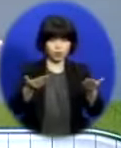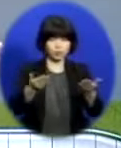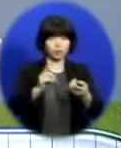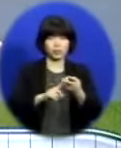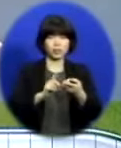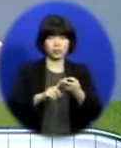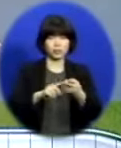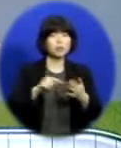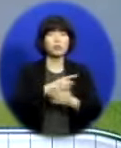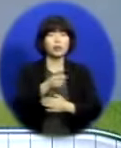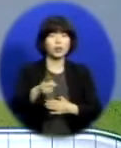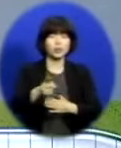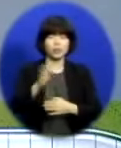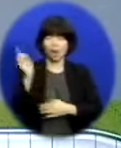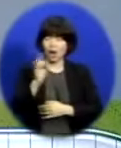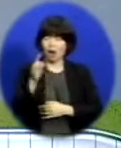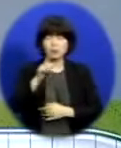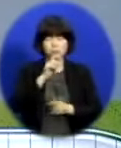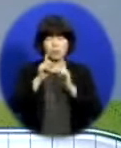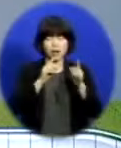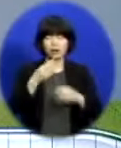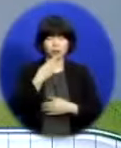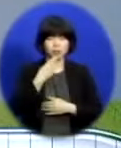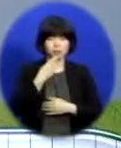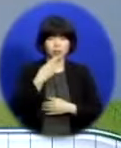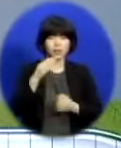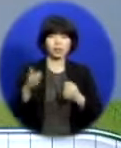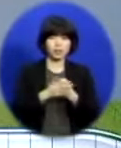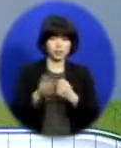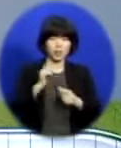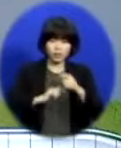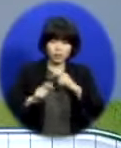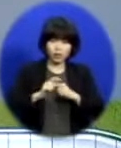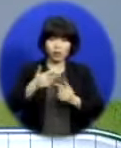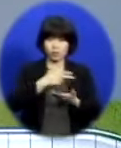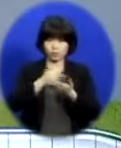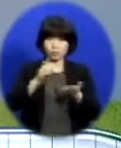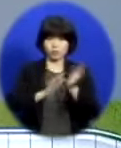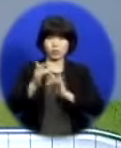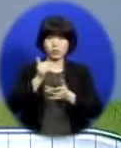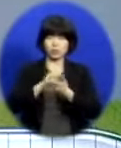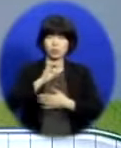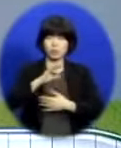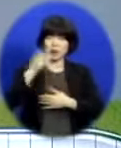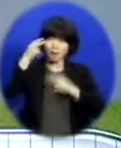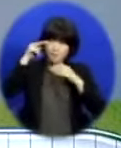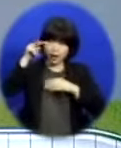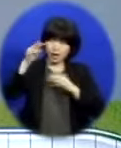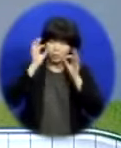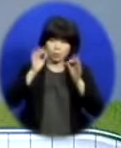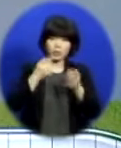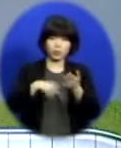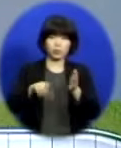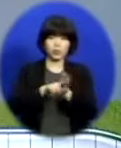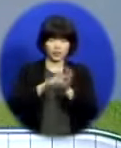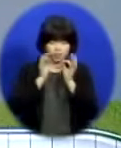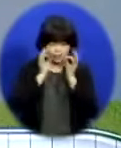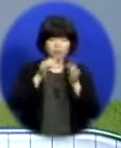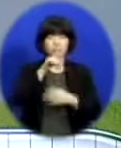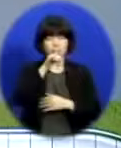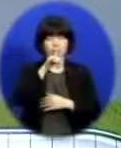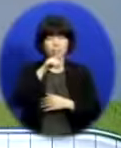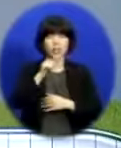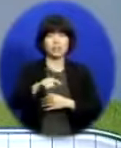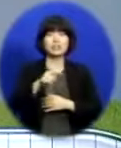말이 없습니다 그래서 더욱 주 예수님만 바라보려고 애를 씁니다 그럴